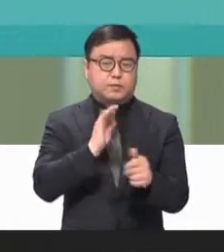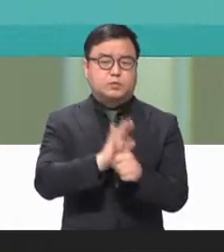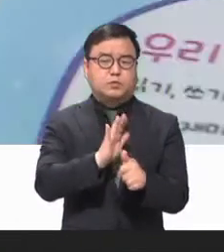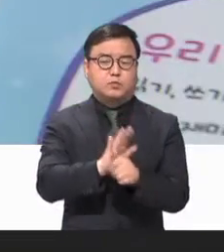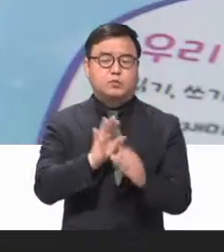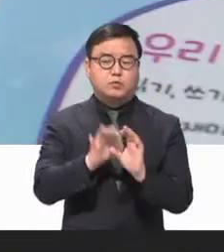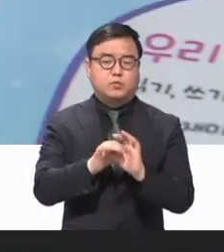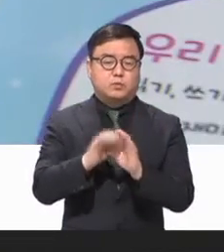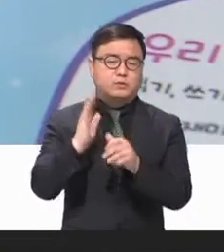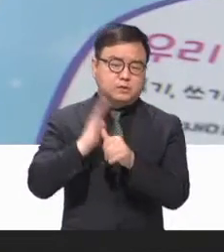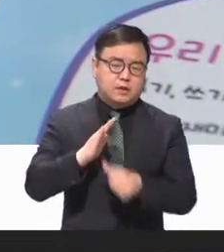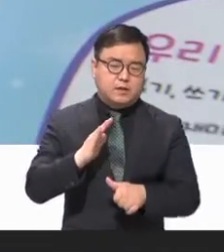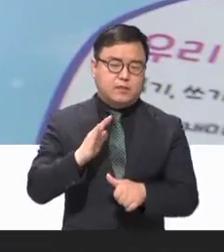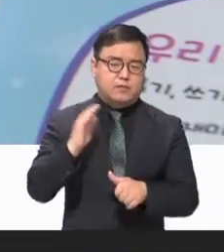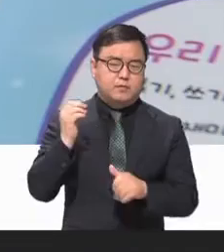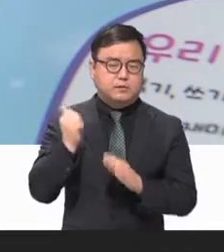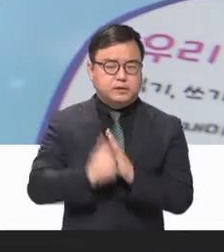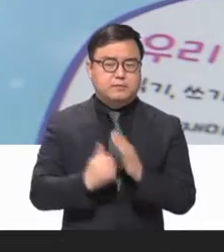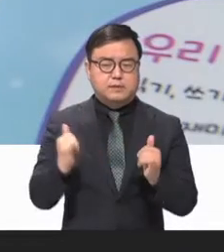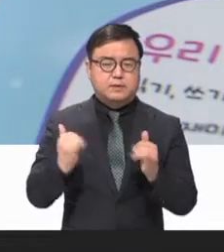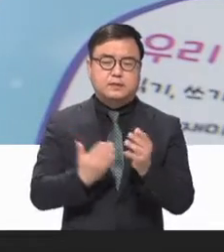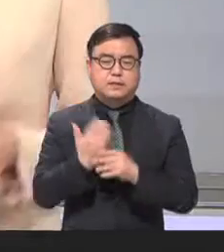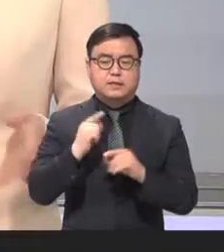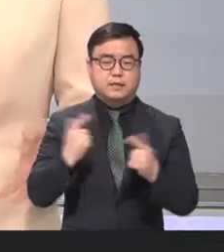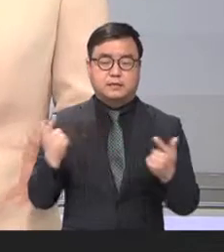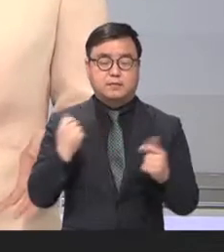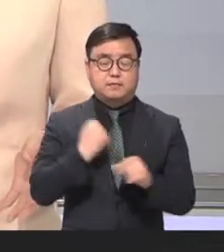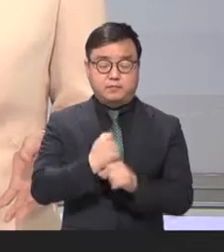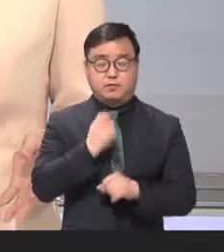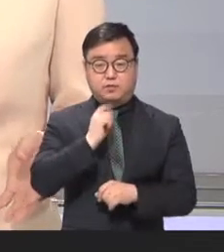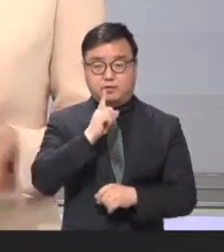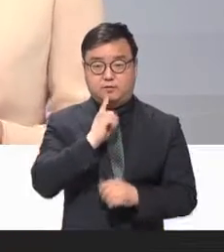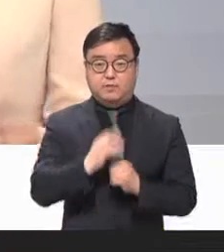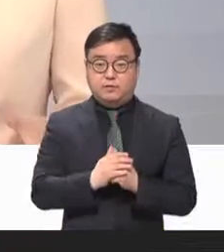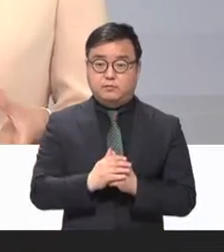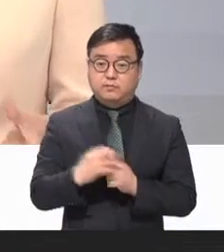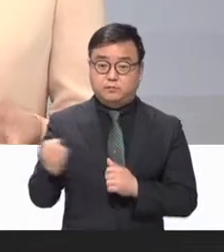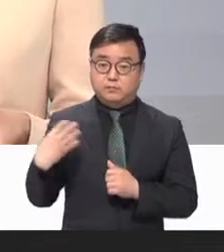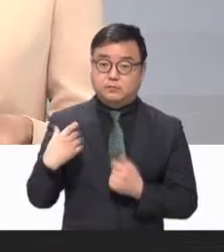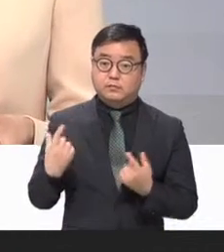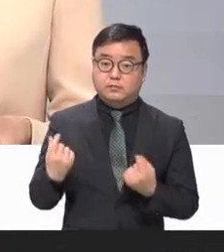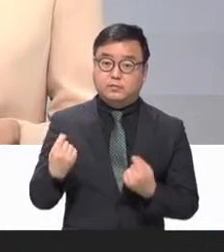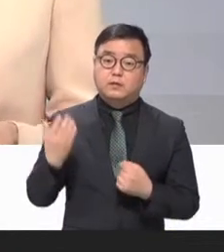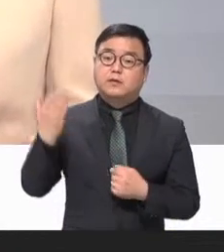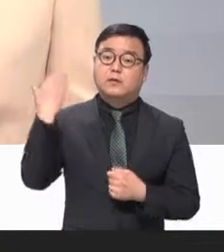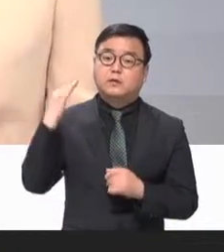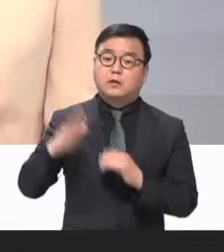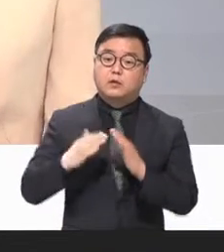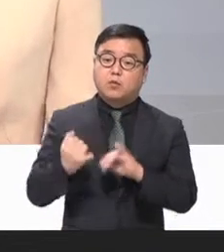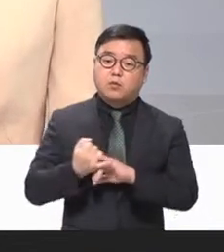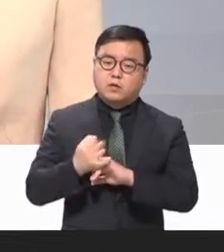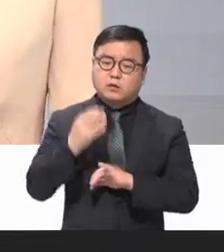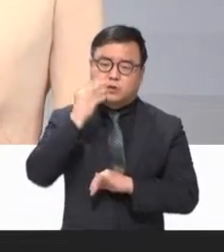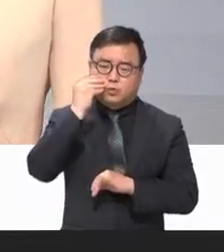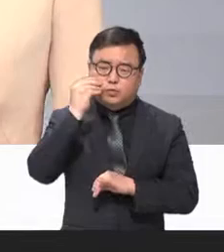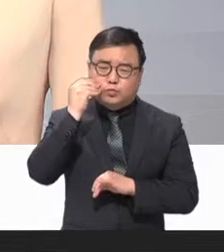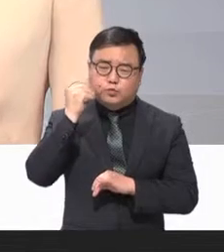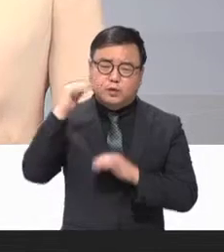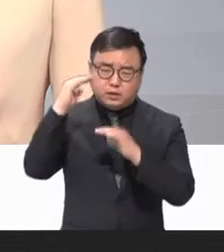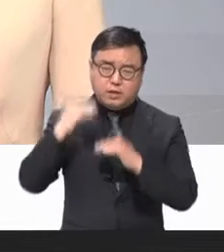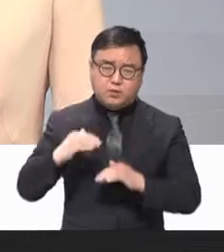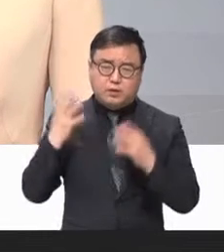없도록 하겠다는 공약도 같이 제시했습니다. 네. 네. 말씀하신 것처럼 기존에 나왔던 공약들, 좀 익숙한 공약들이 눈에